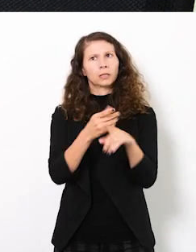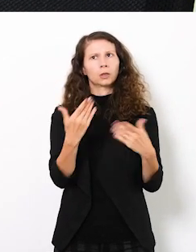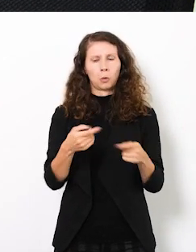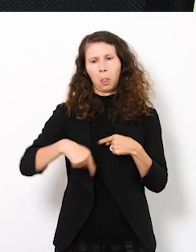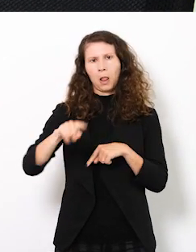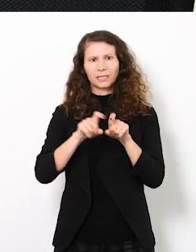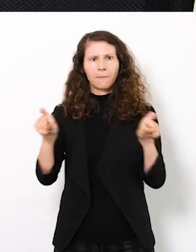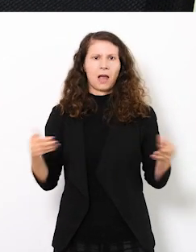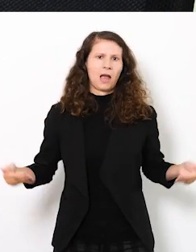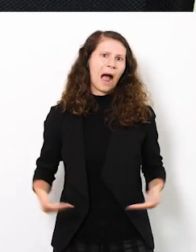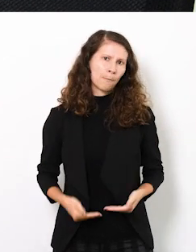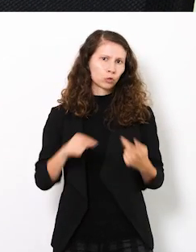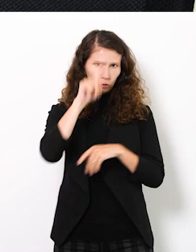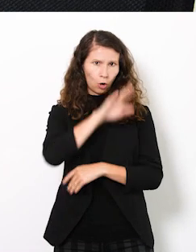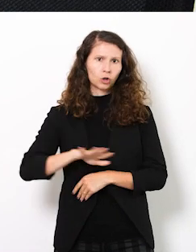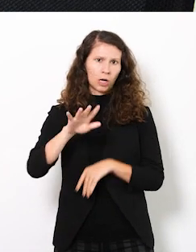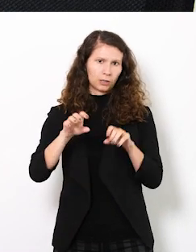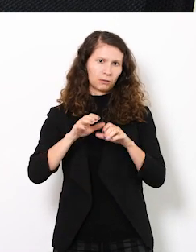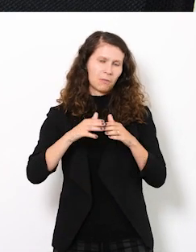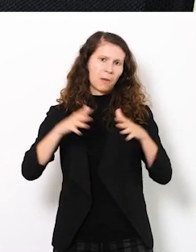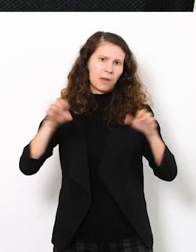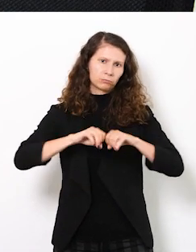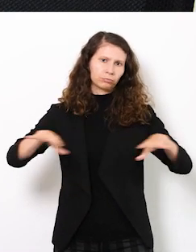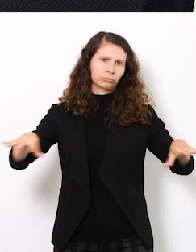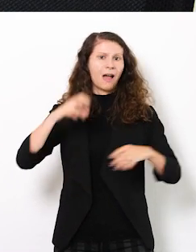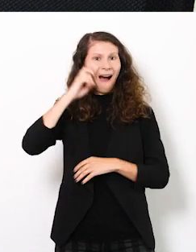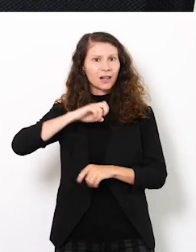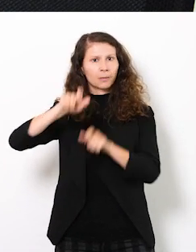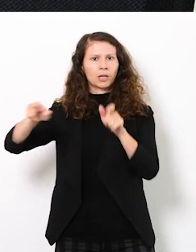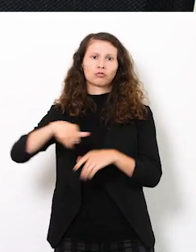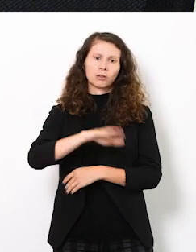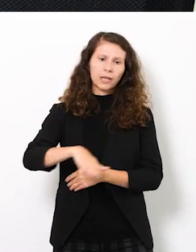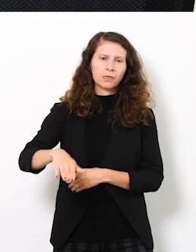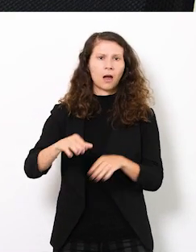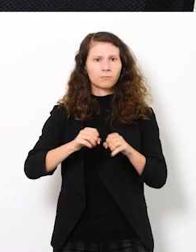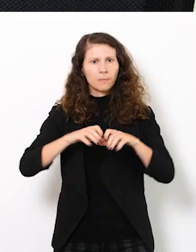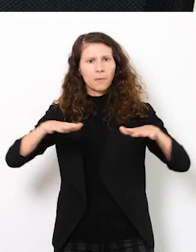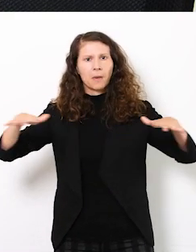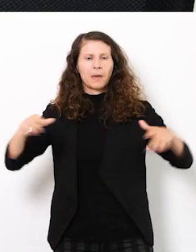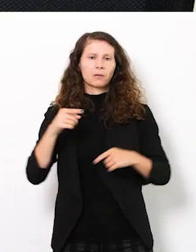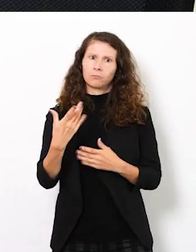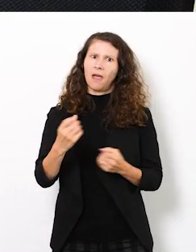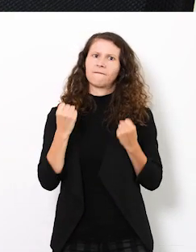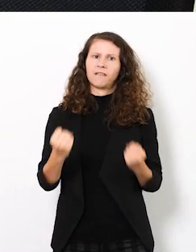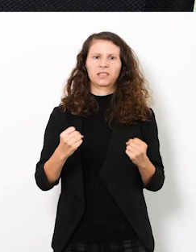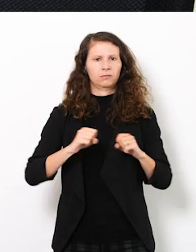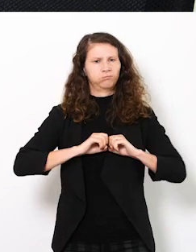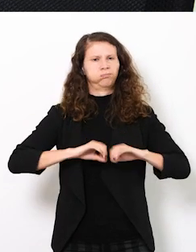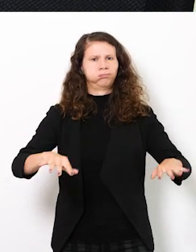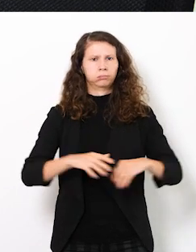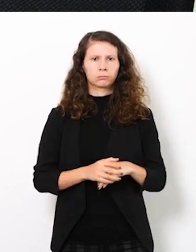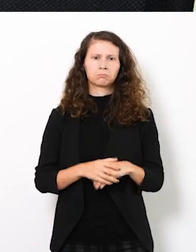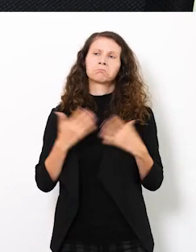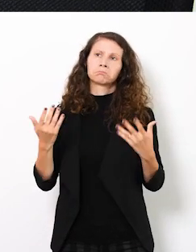Armut, die in Deutschland immer mehr verbreitet wird bei alten Menschen, bei Kindern und die sich immer mehr verfestigt. Prinzipiell ist natürlich die Idee gut, dass